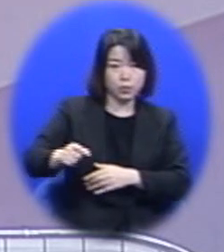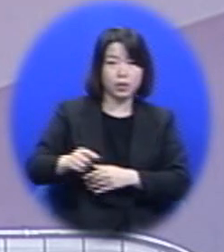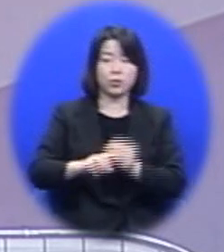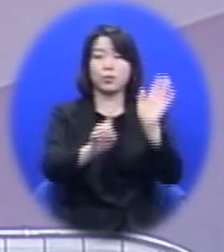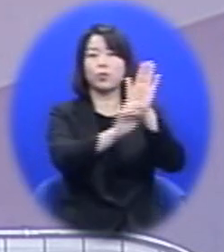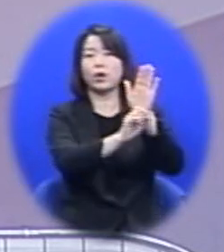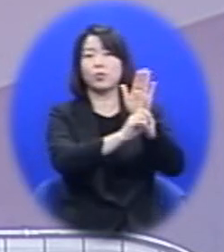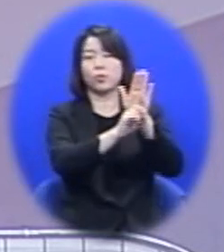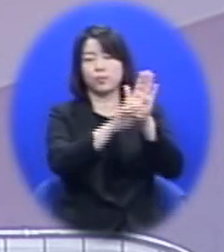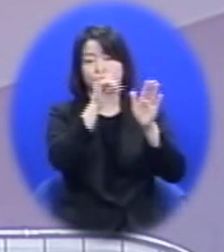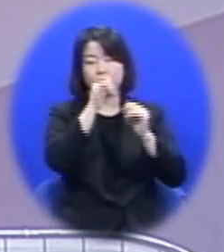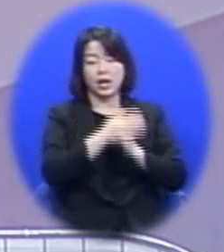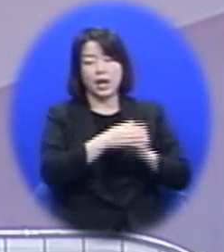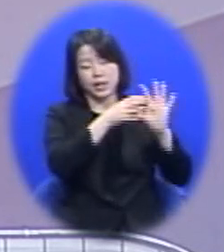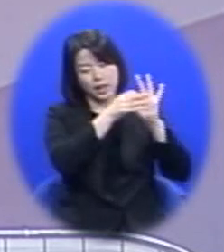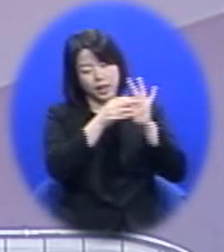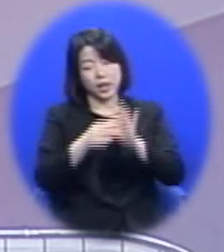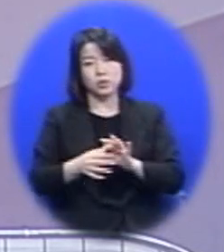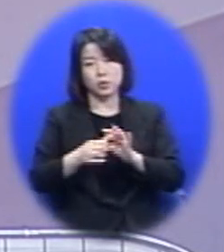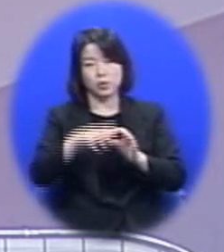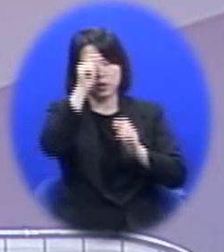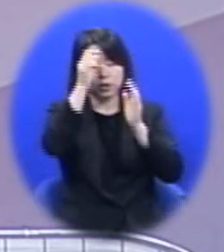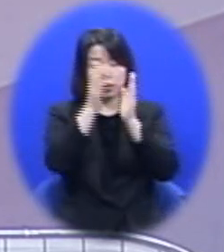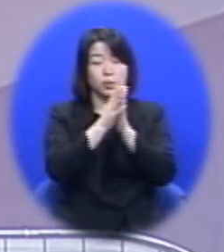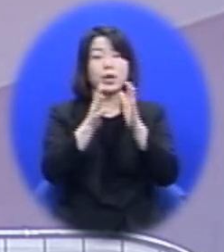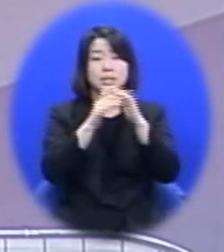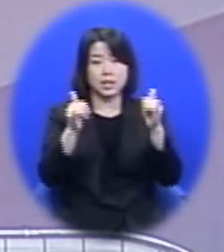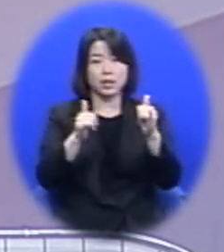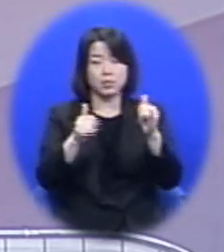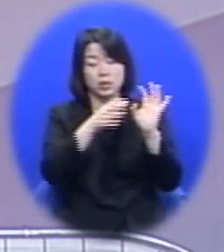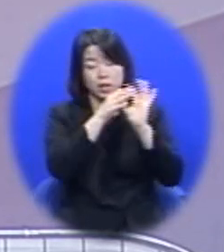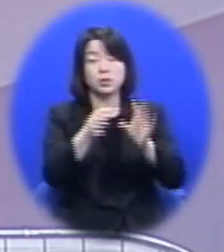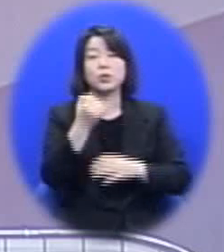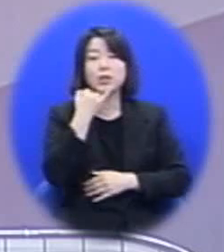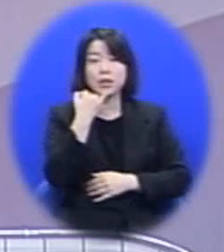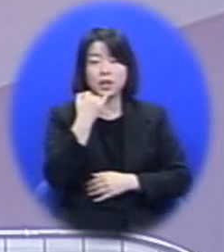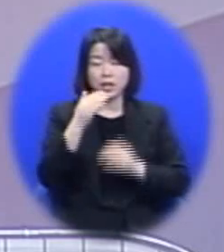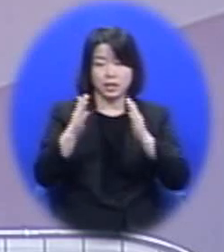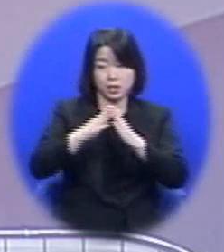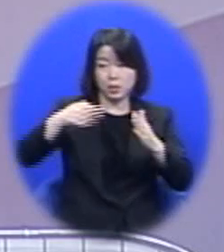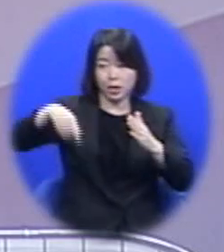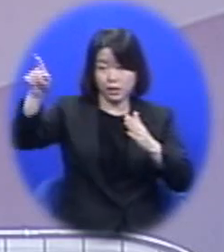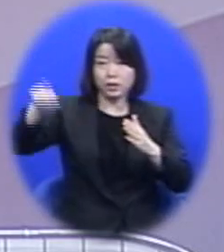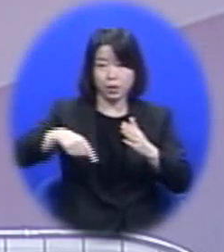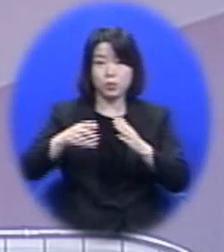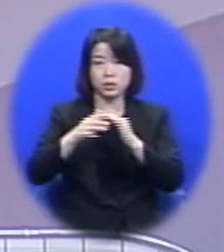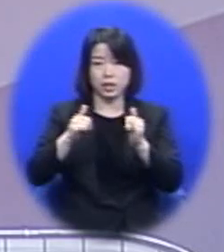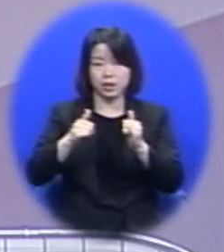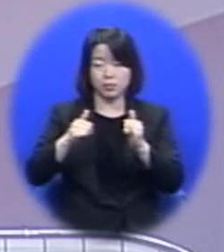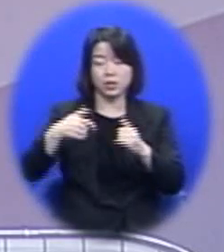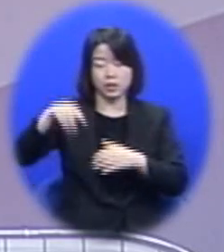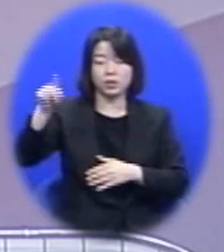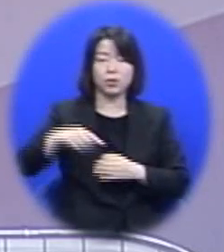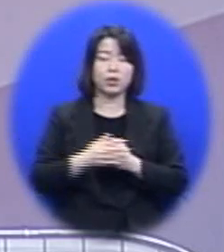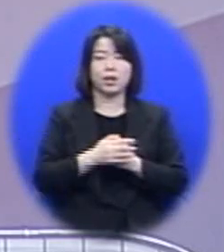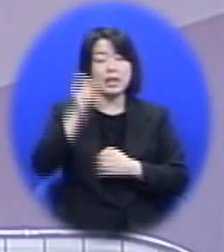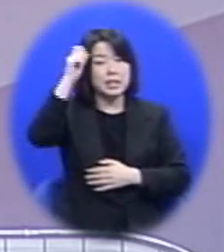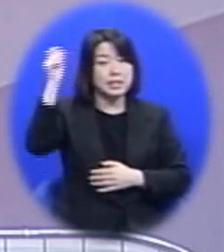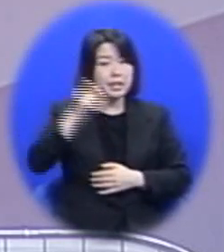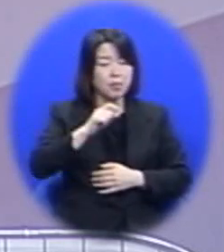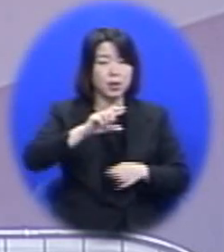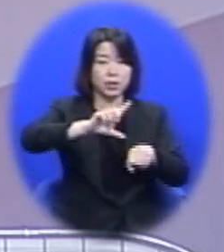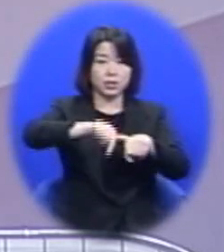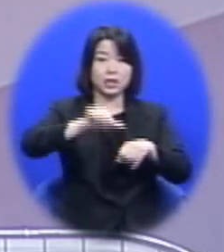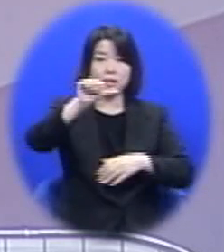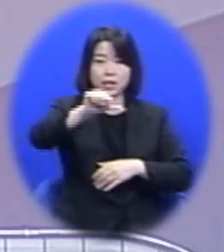했습니다. 계속 기도할 분들은 기도하여도 좋지만 집에 갔다 오셔야 될 분들은 갔다 오세요. 새벽 5시에